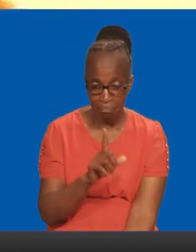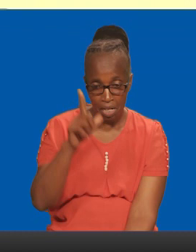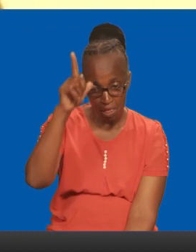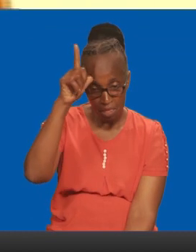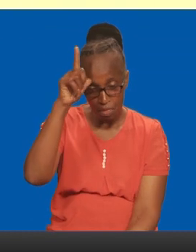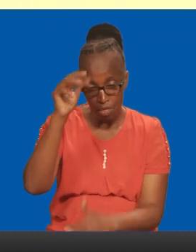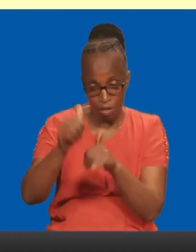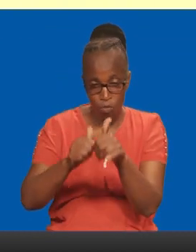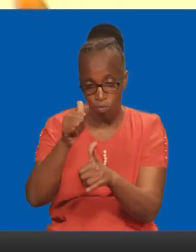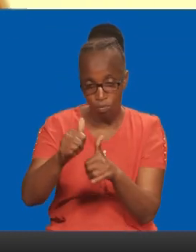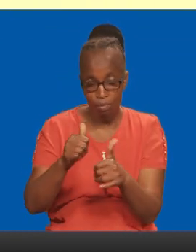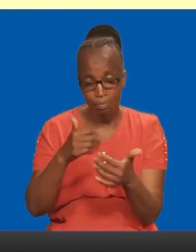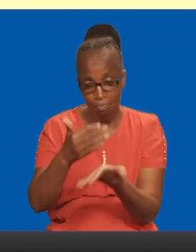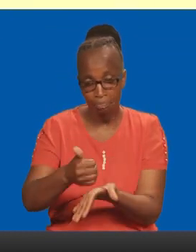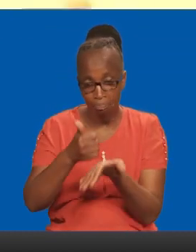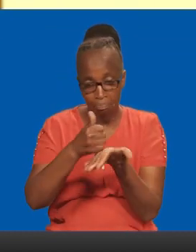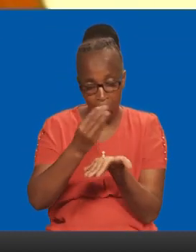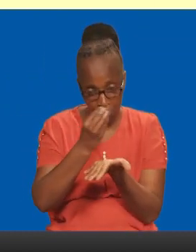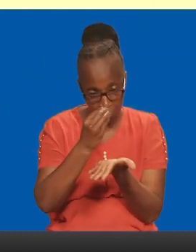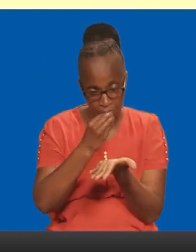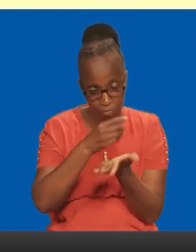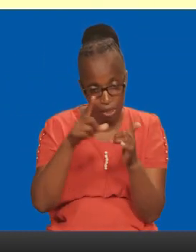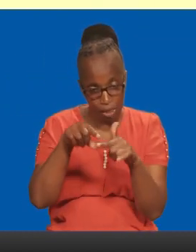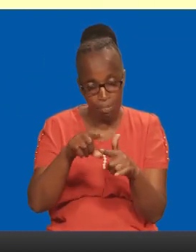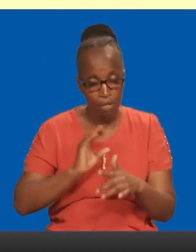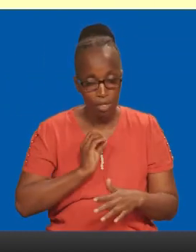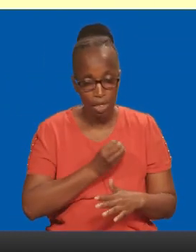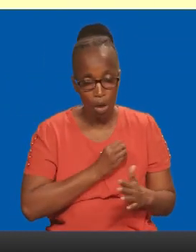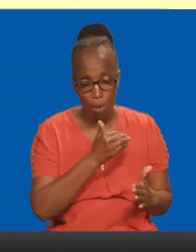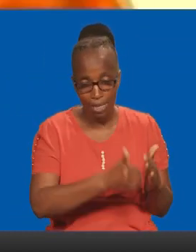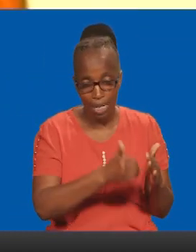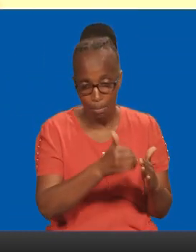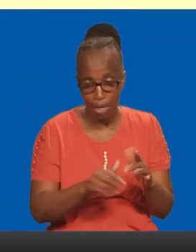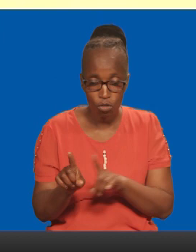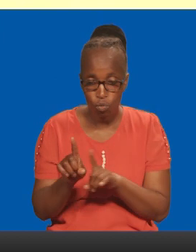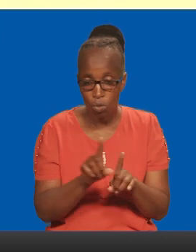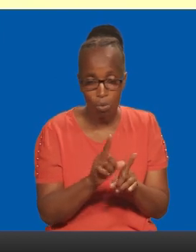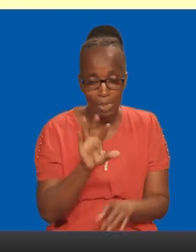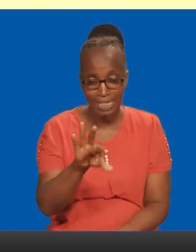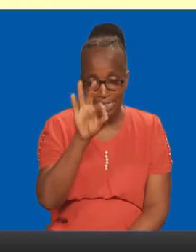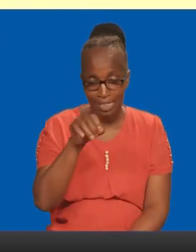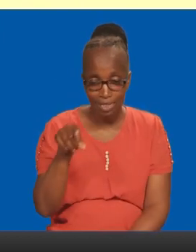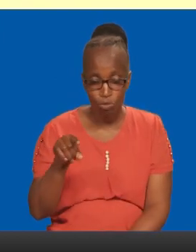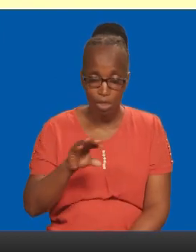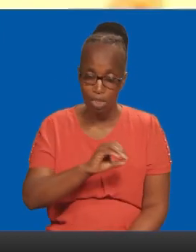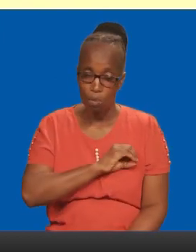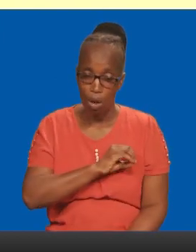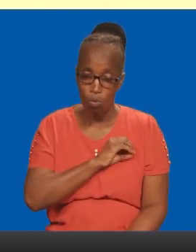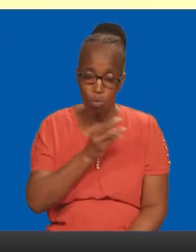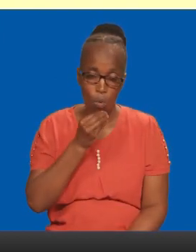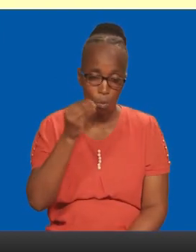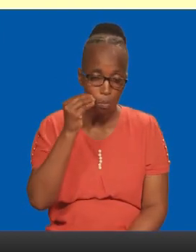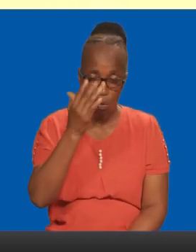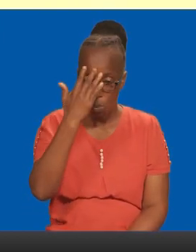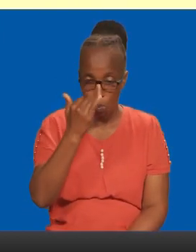Hii ni ng'ombe yetu ambayo nalisha sisi kila wakati. Ni majirani yetu na tena sisi ndashukua kama ni boma